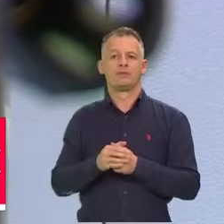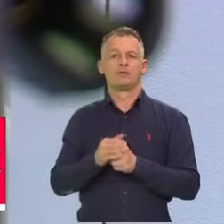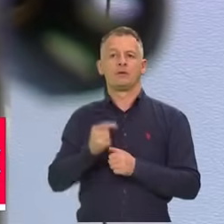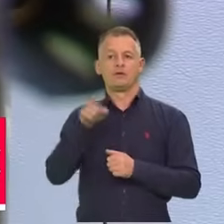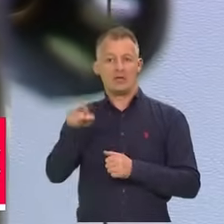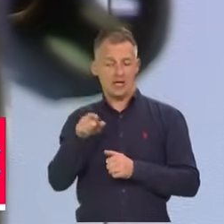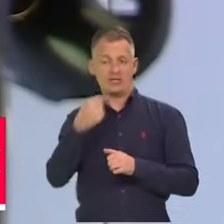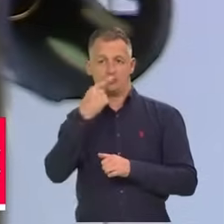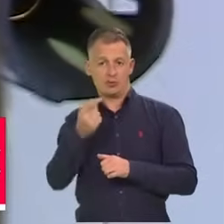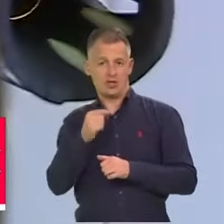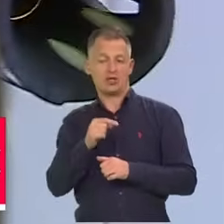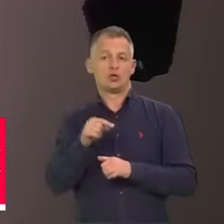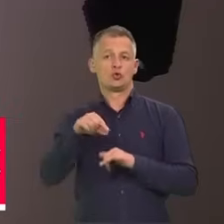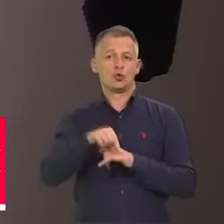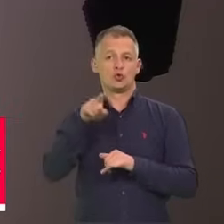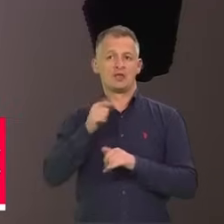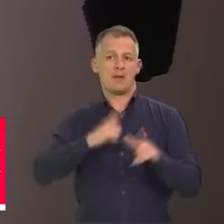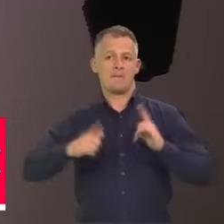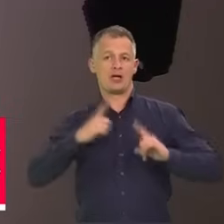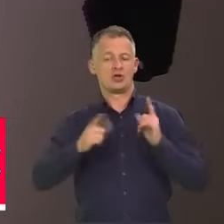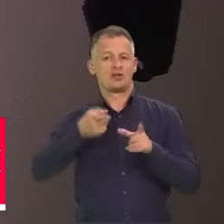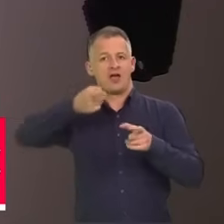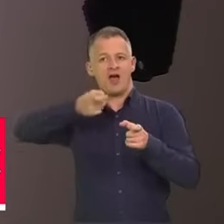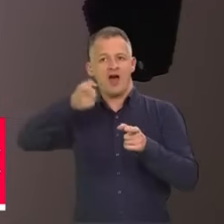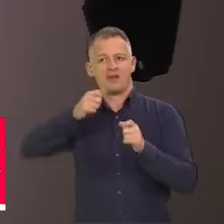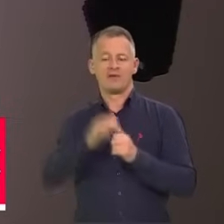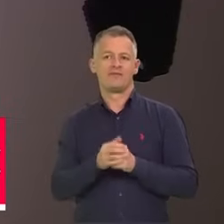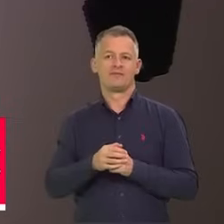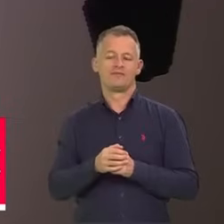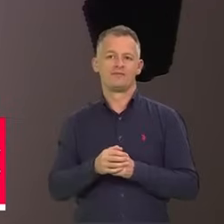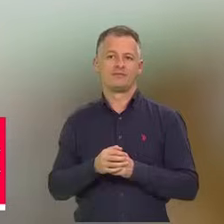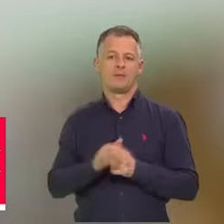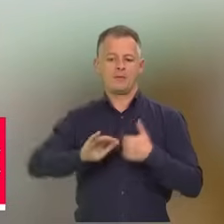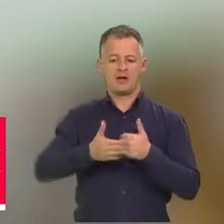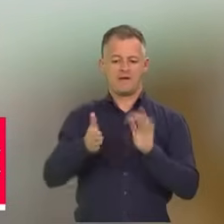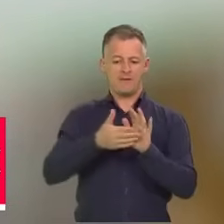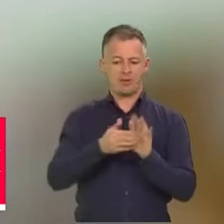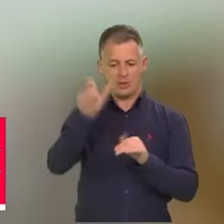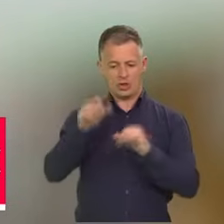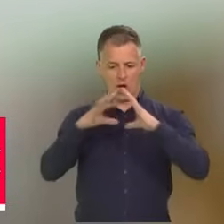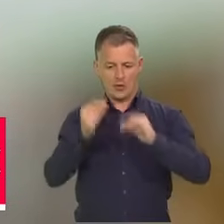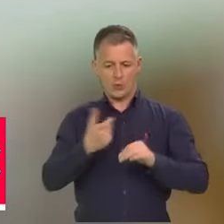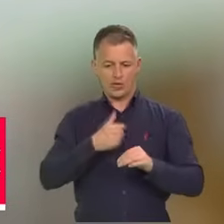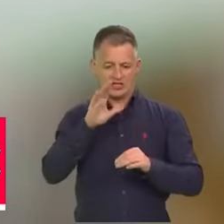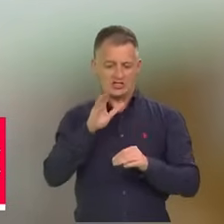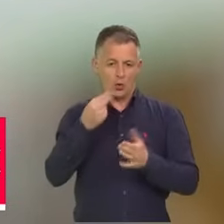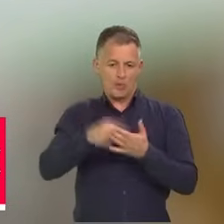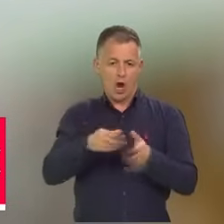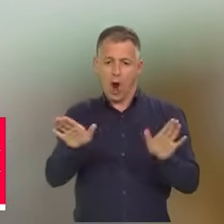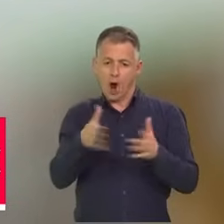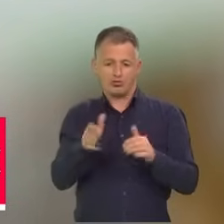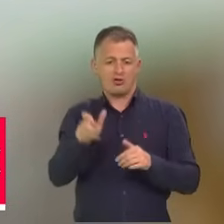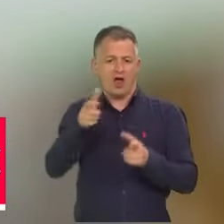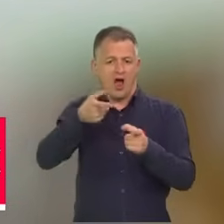că soțul său este pasionat de arme de vânătoare. Pe lângă faptul că românii ar putea deține oricâte arme își